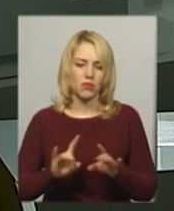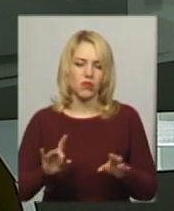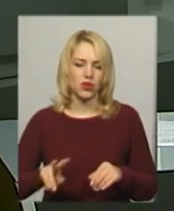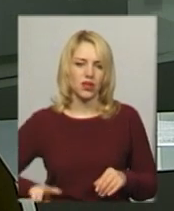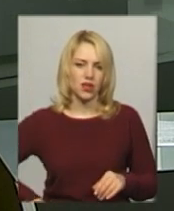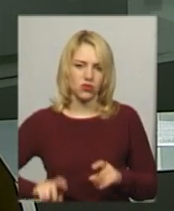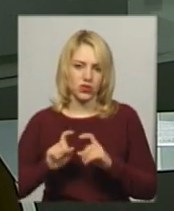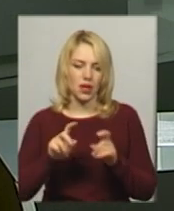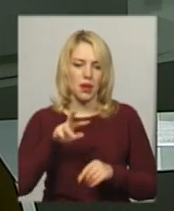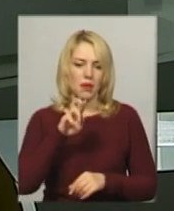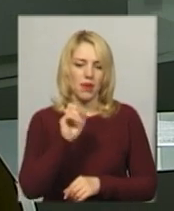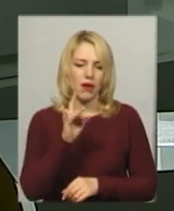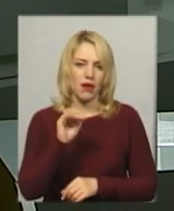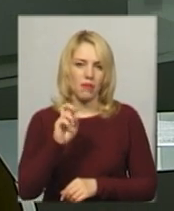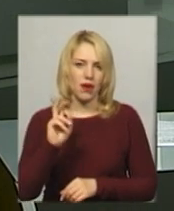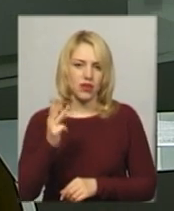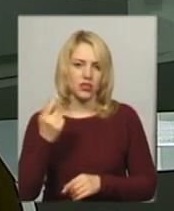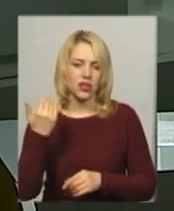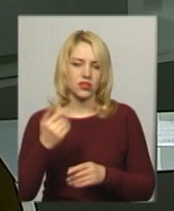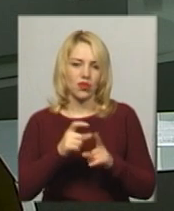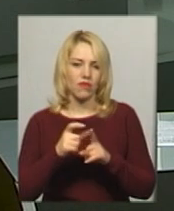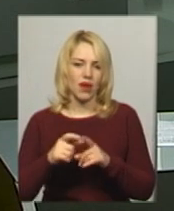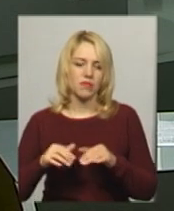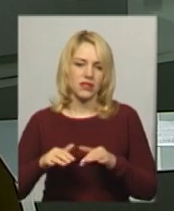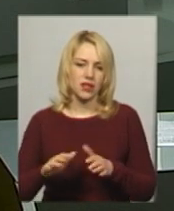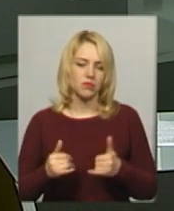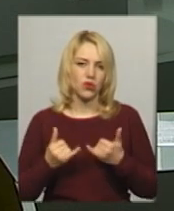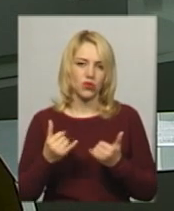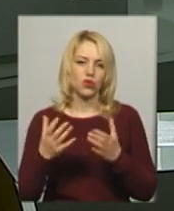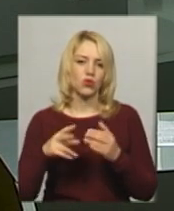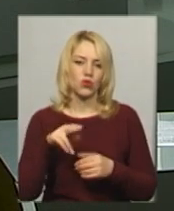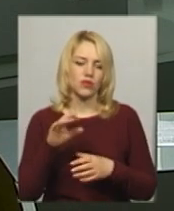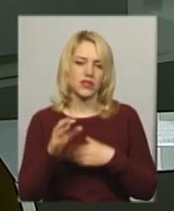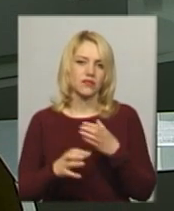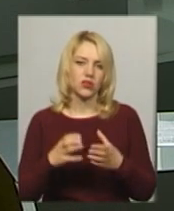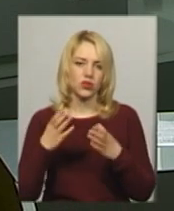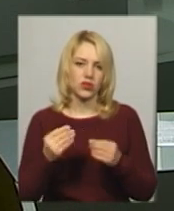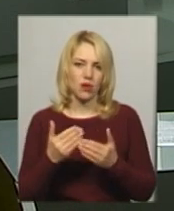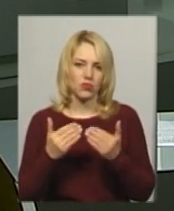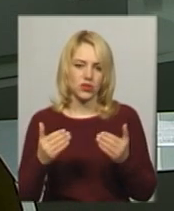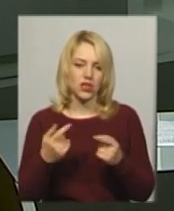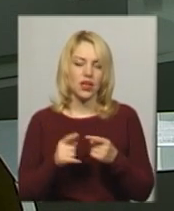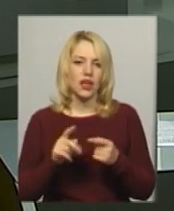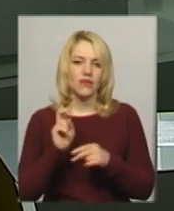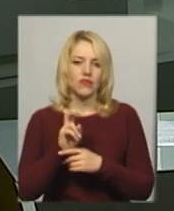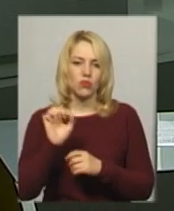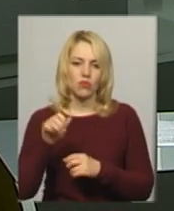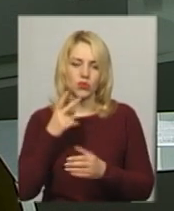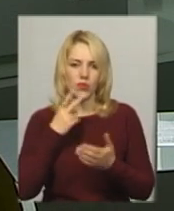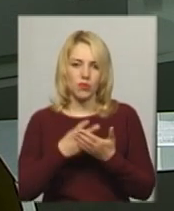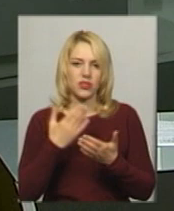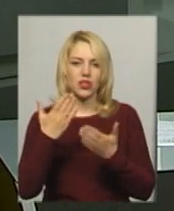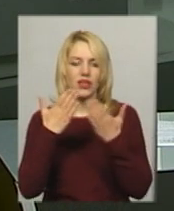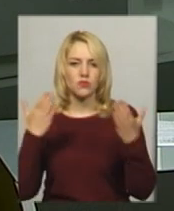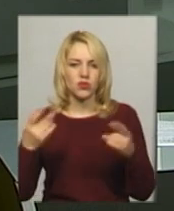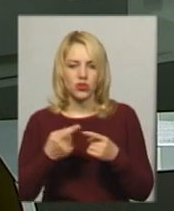закладу Галина Барабаш. За її словами, захід приурочено до Всесвітнього дня музеїв. Відвідувачі зможуть переглянути експозицію музею,